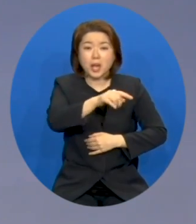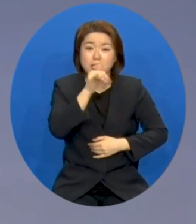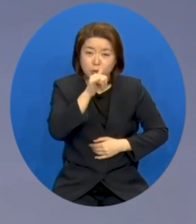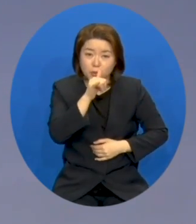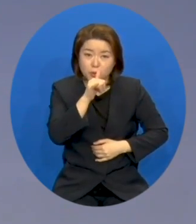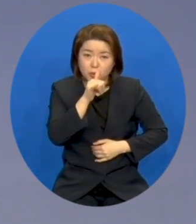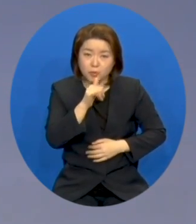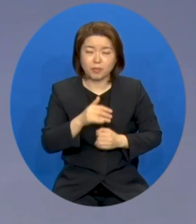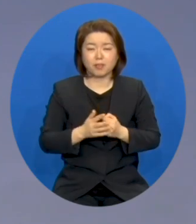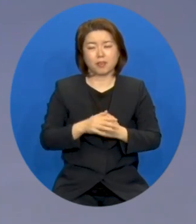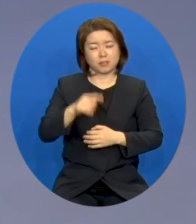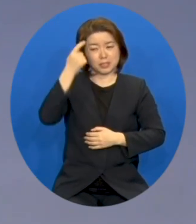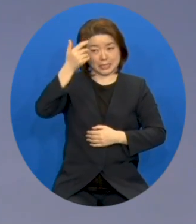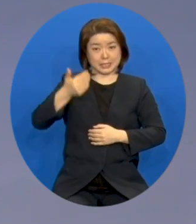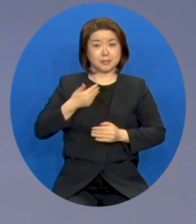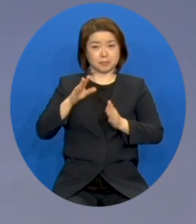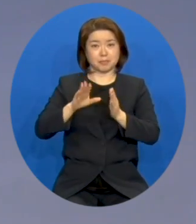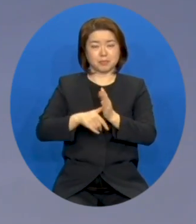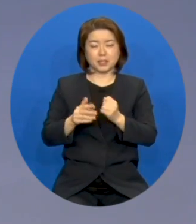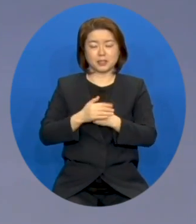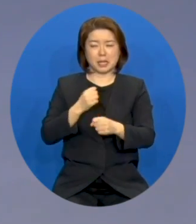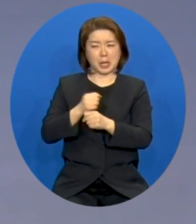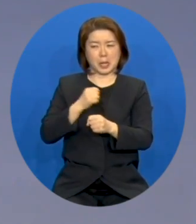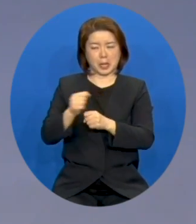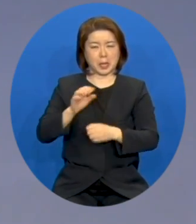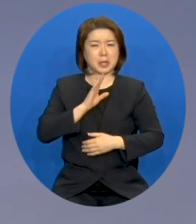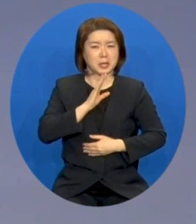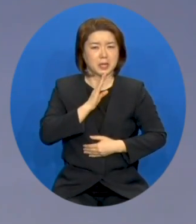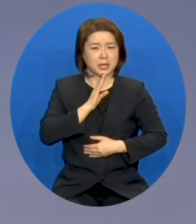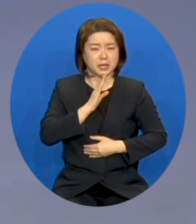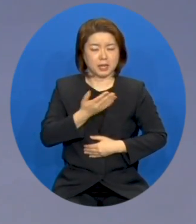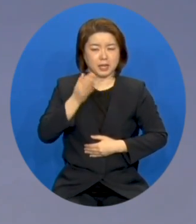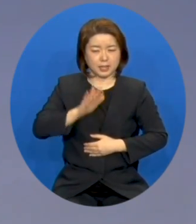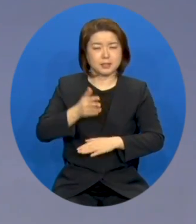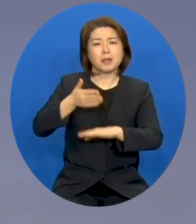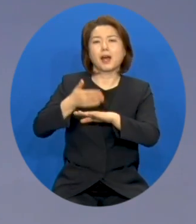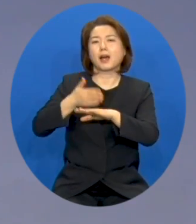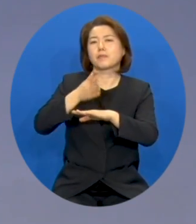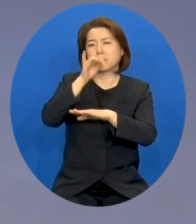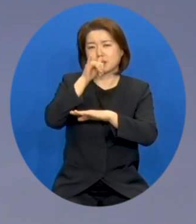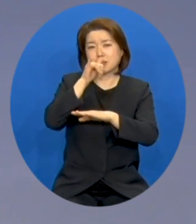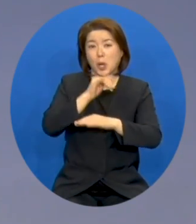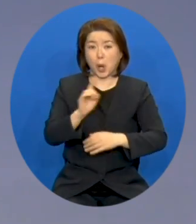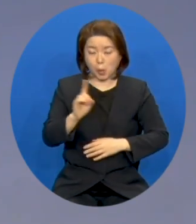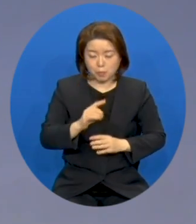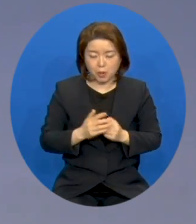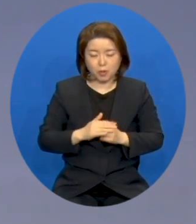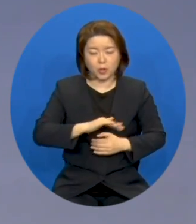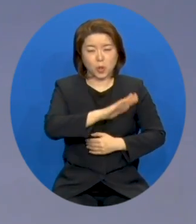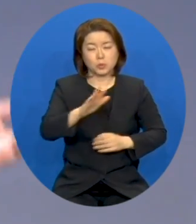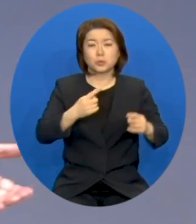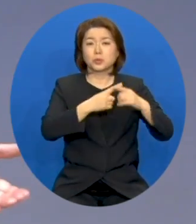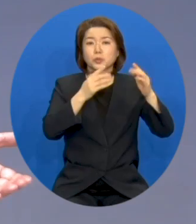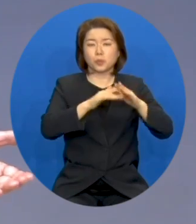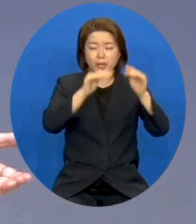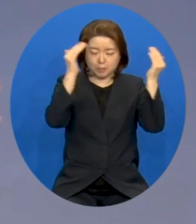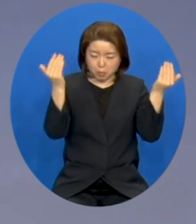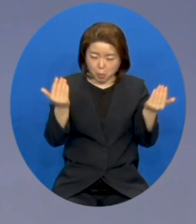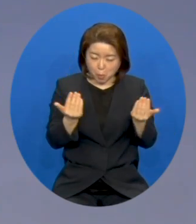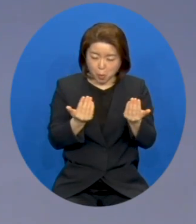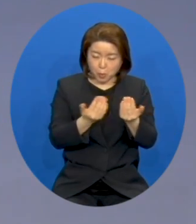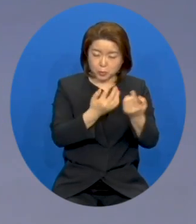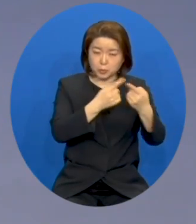그 질문을 받을 때 당황스럽기도 하지만 감사했습니다. 선한 목자 교회 모든 교인들은